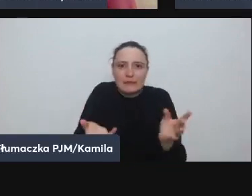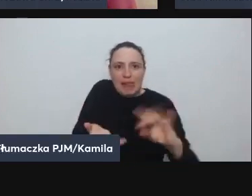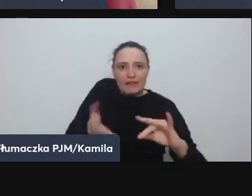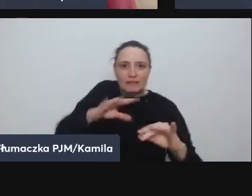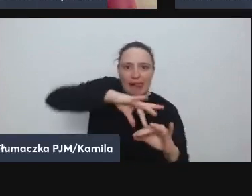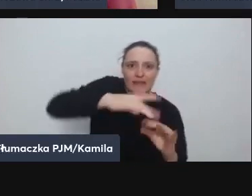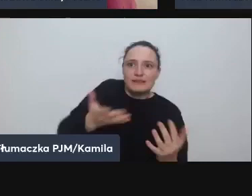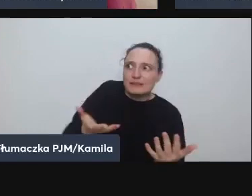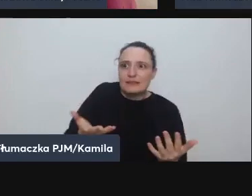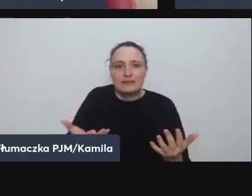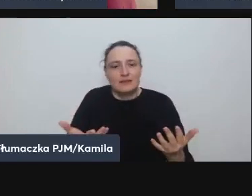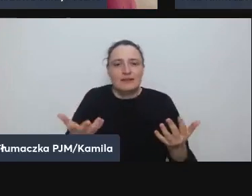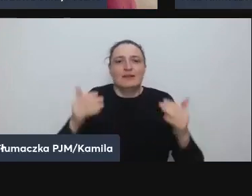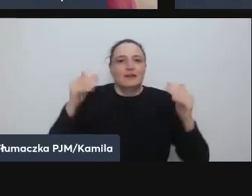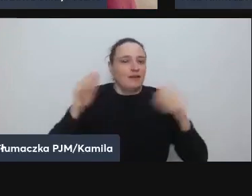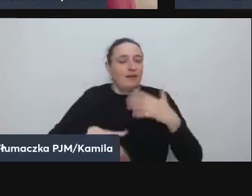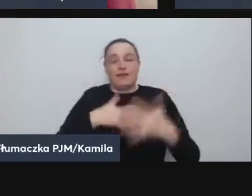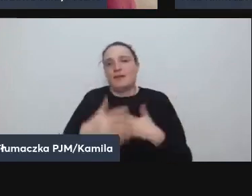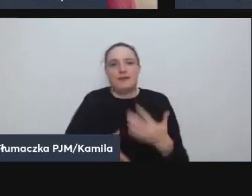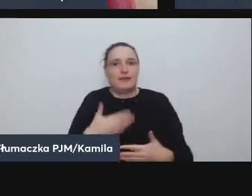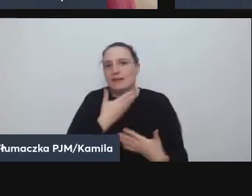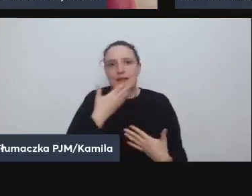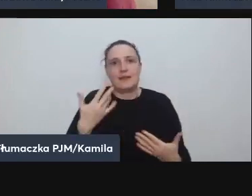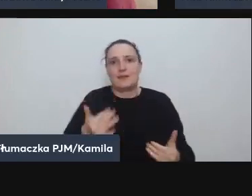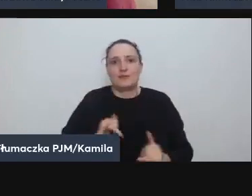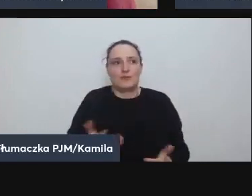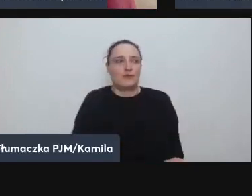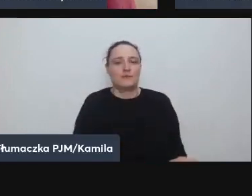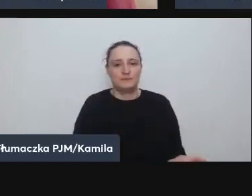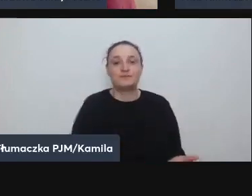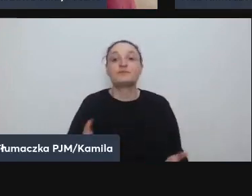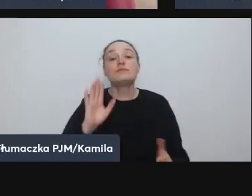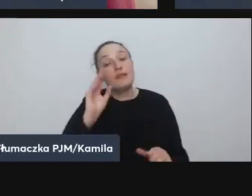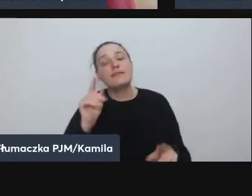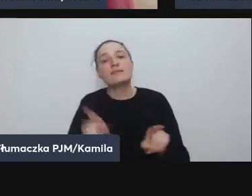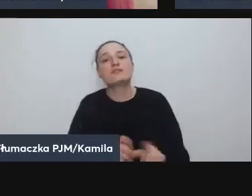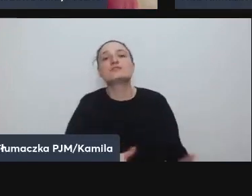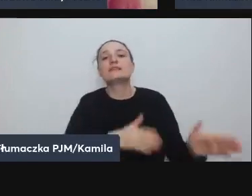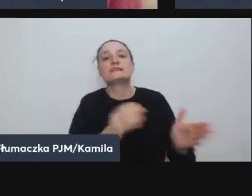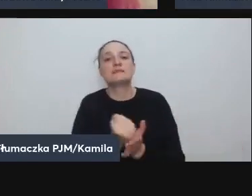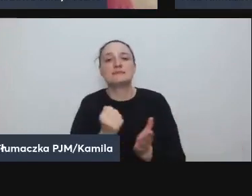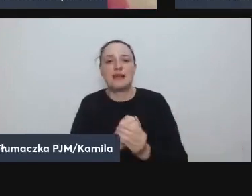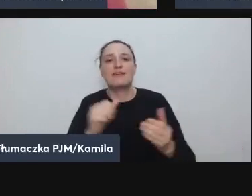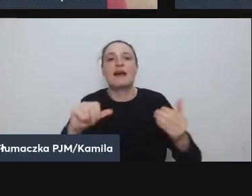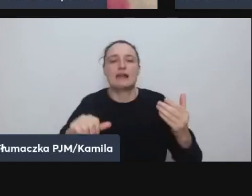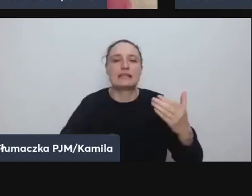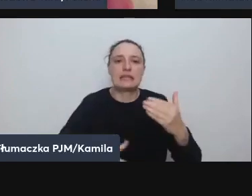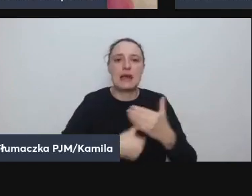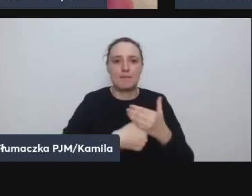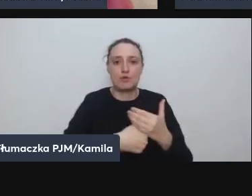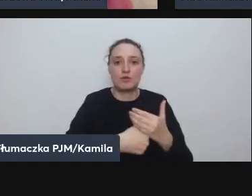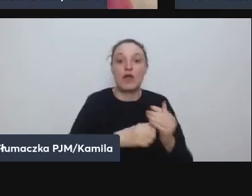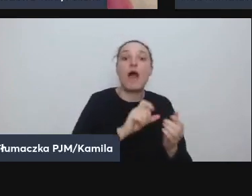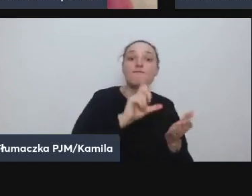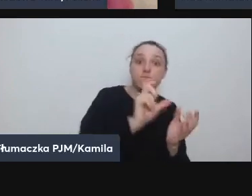gubi, jak człowiek nie ma wprawy. No są tampony, zawsze pokazuję największy tampon i